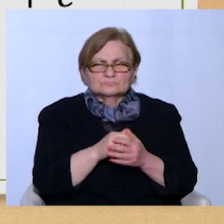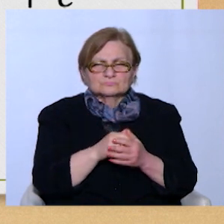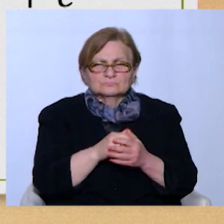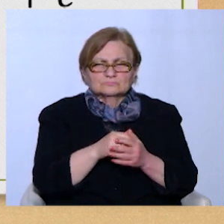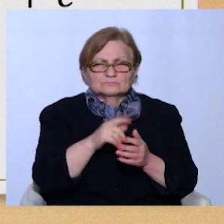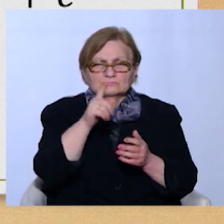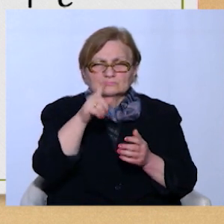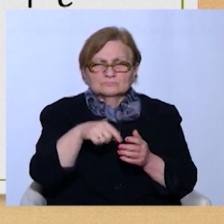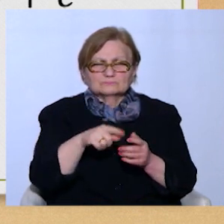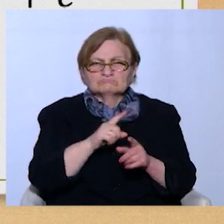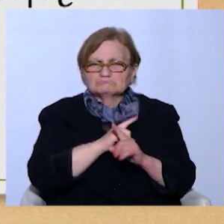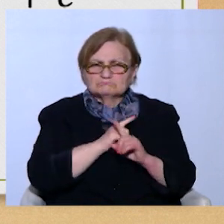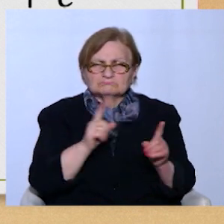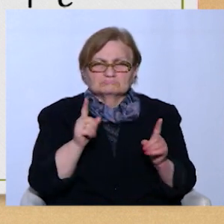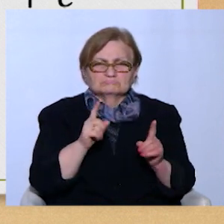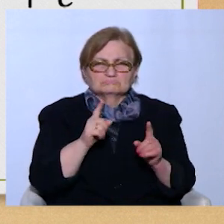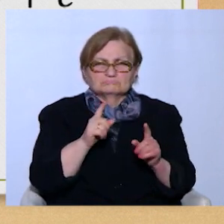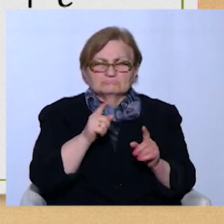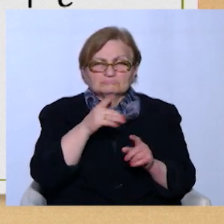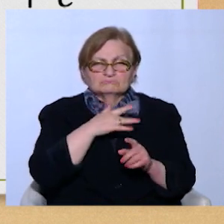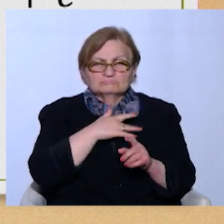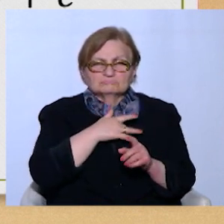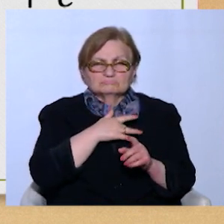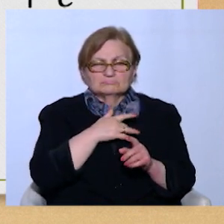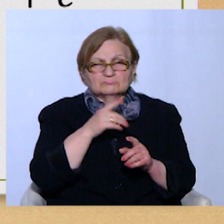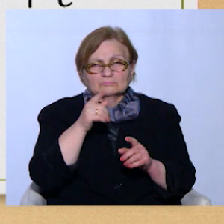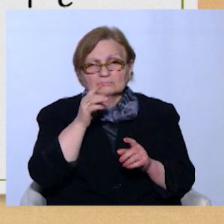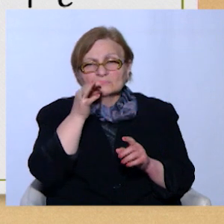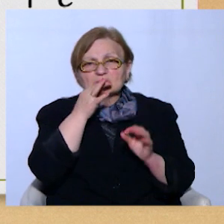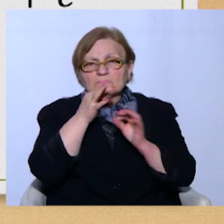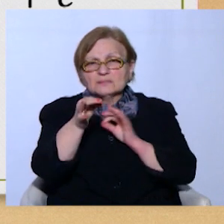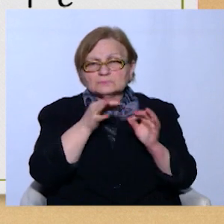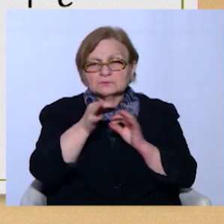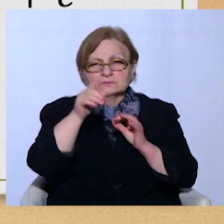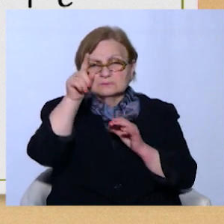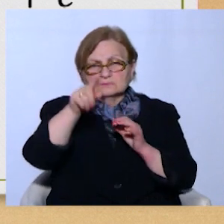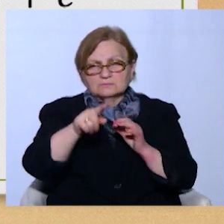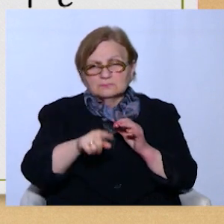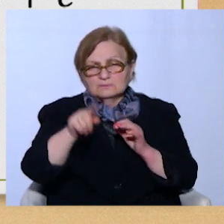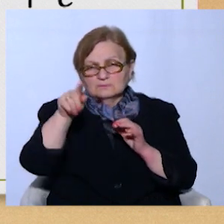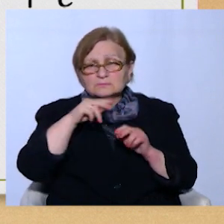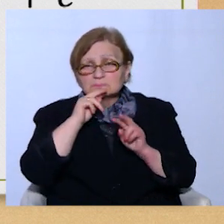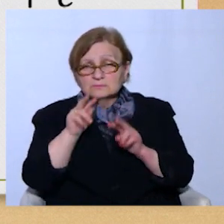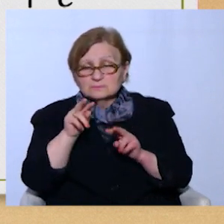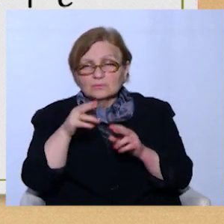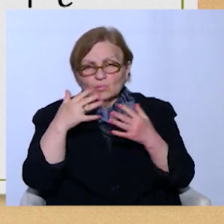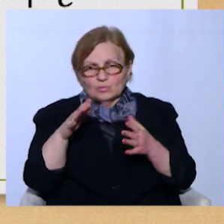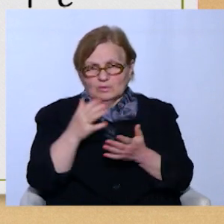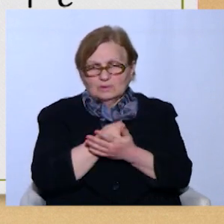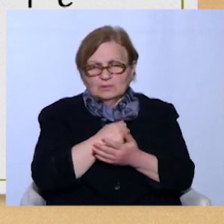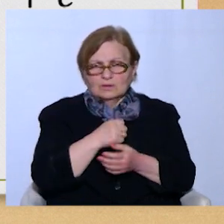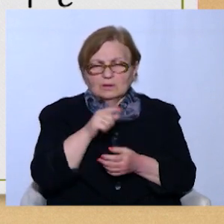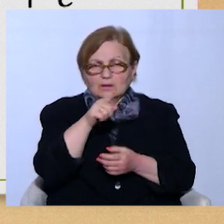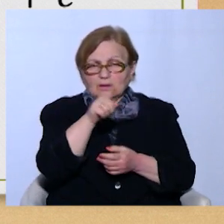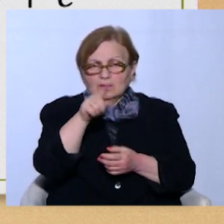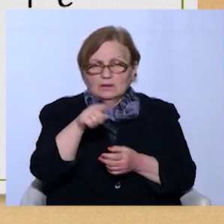ამხრივ უნიკალური შემთხვევაა, რომ სავარაუდო პასუხებზე დაკვირვება თითქმის ბოლომდე ხსნის ამ ამოცანას. მაგალითად, ეს